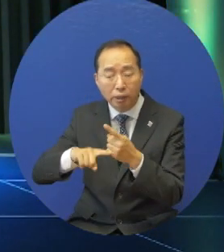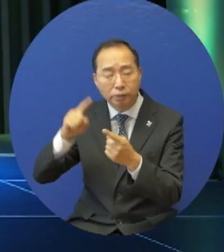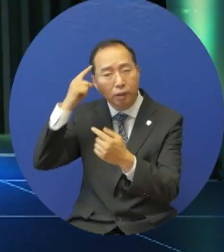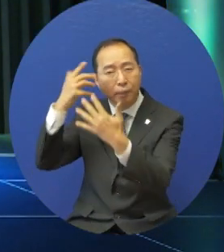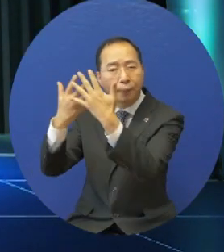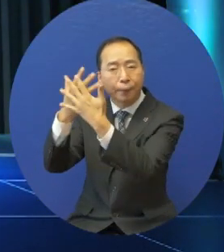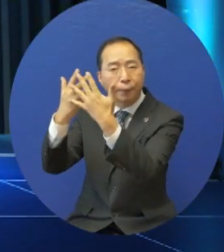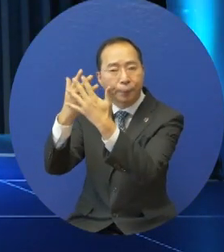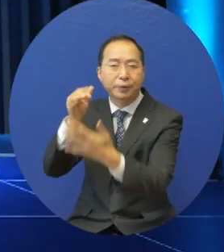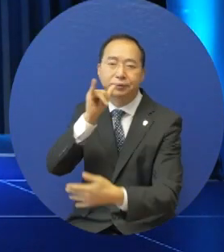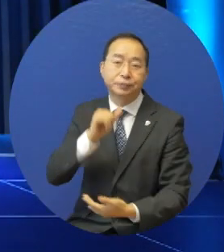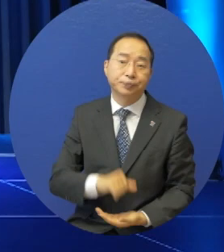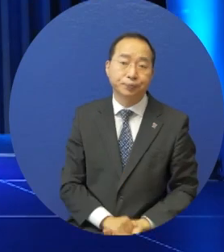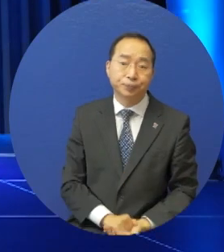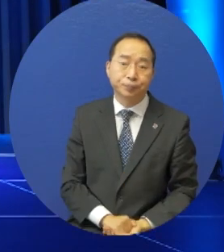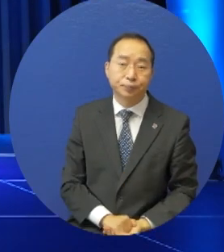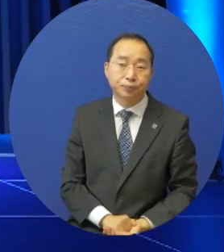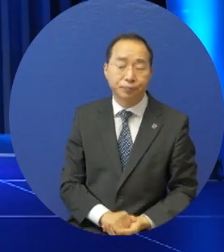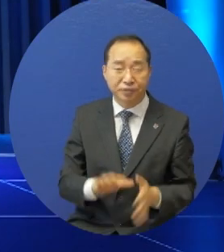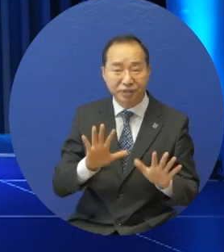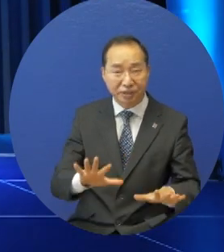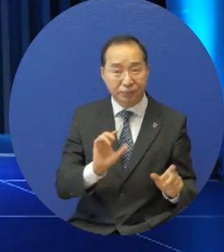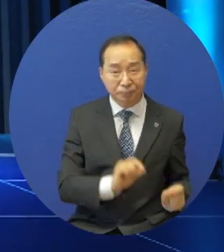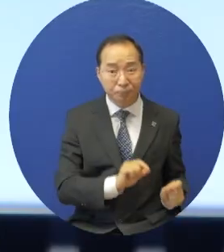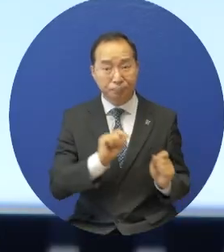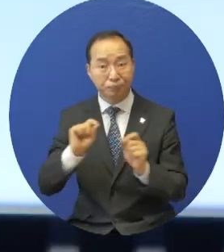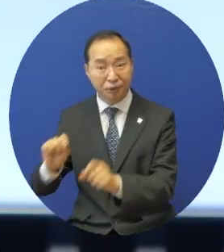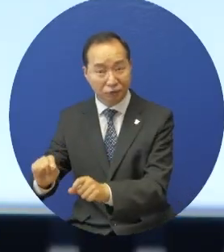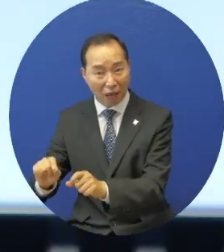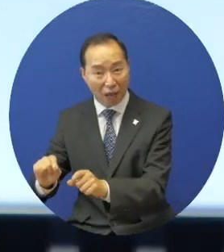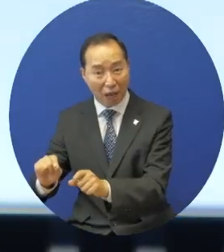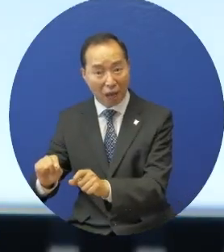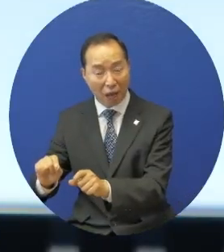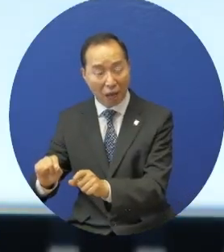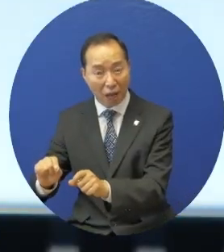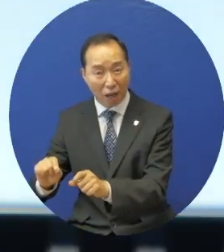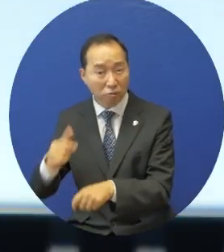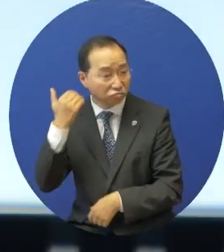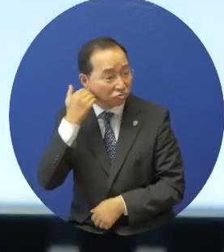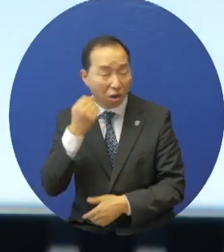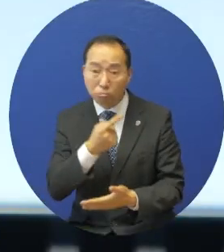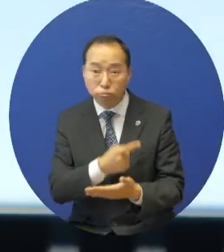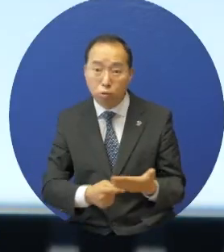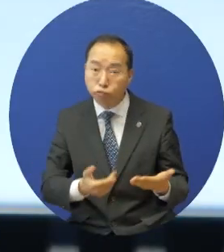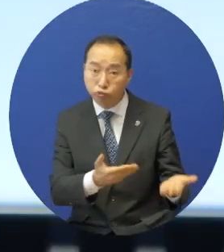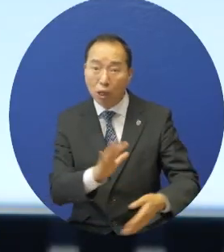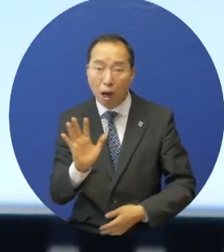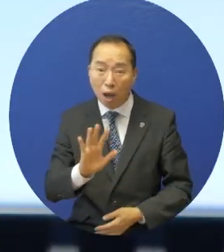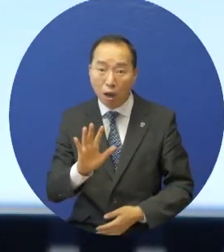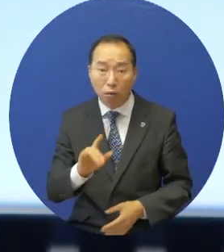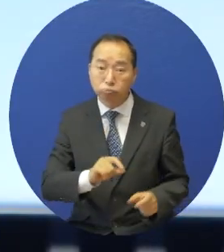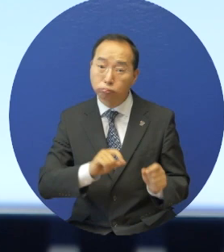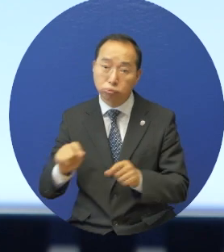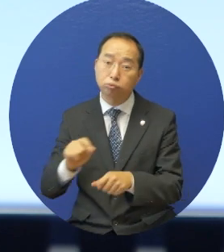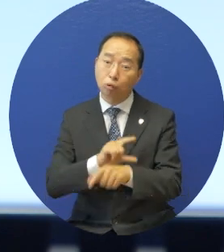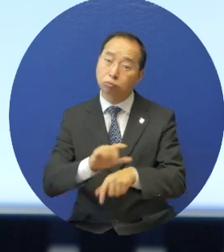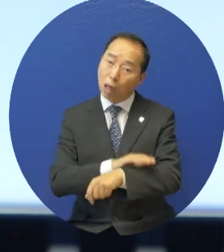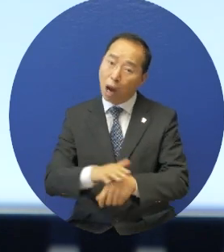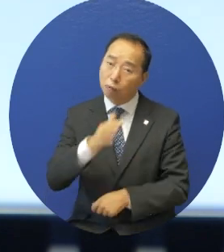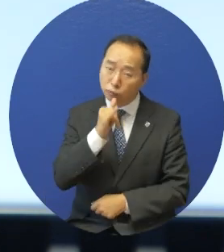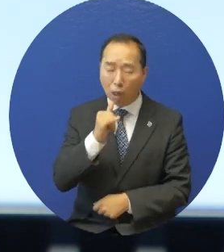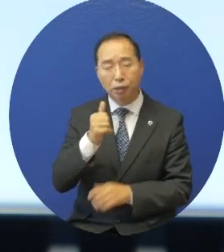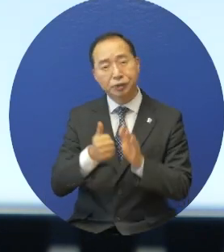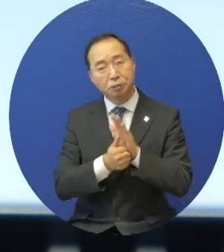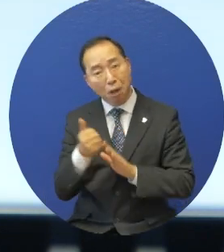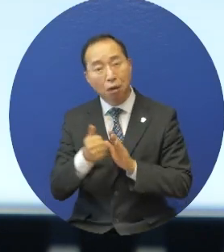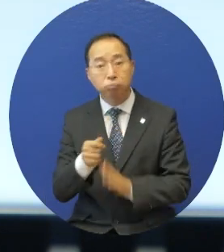한결같이 내일에 대한 환상을 갖고 있다고 합니다. 지금 미룬다고 해서 누구에게 해가 되는 것도 아니고